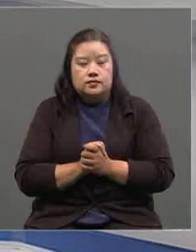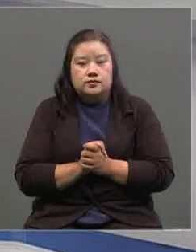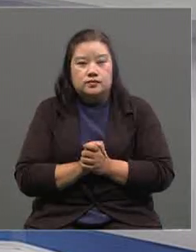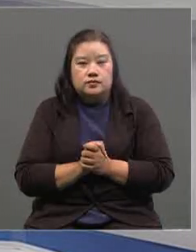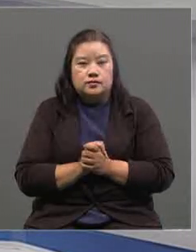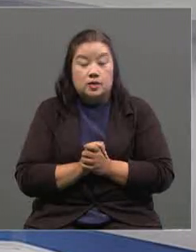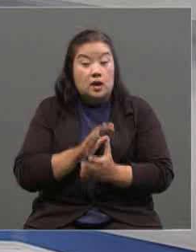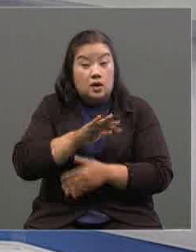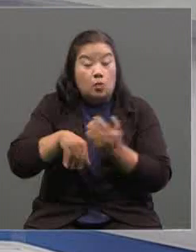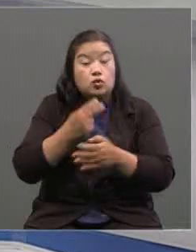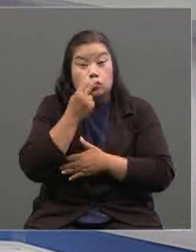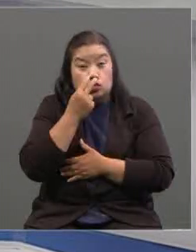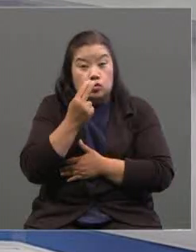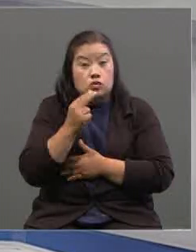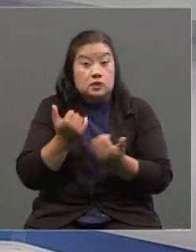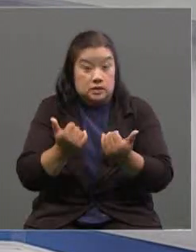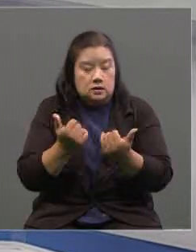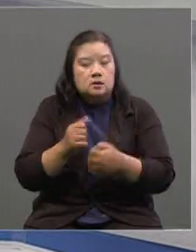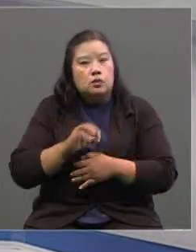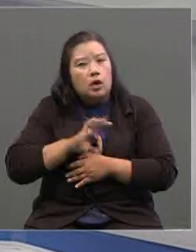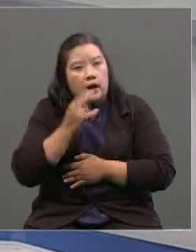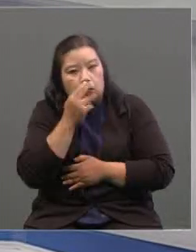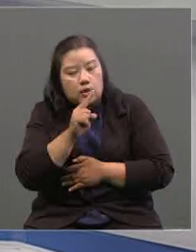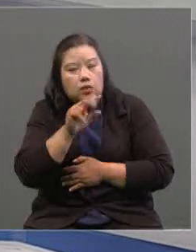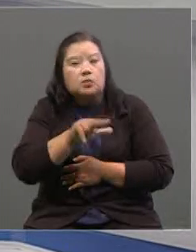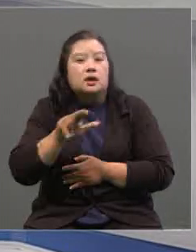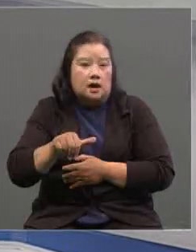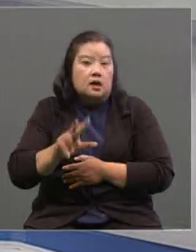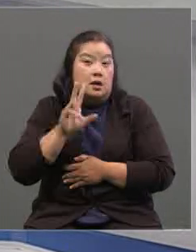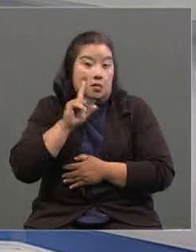เดี๋ยวเราก็จะพาไปดูบรรยากาศที่นั่นกันอีกครั้งหนึ่งนะคะถ้ามีการแถลงข่าวออกมา